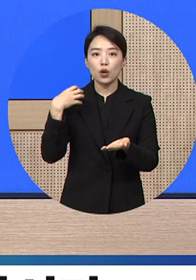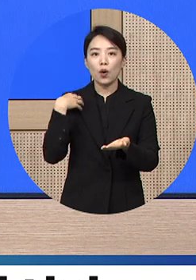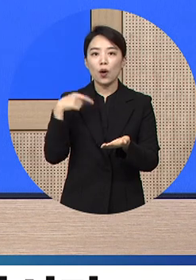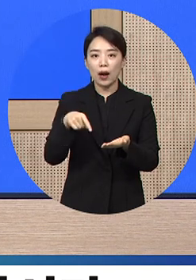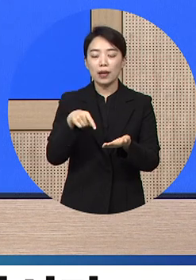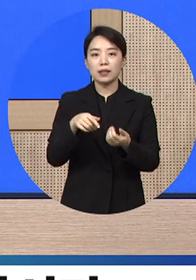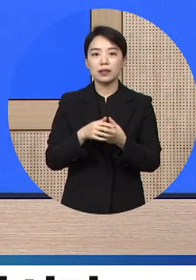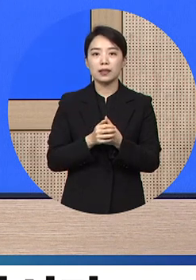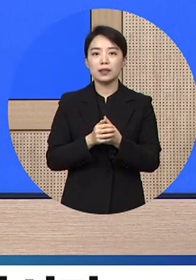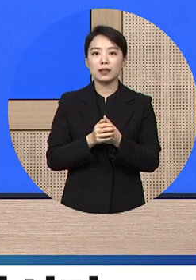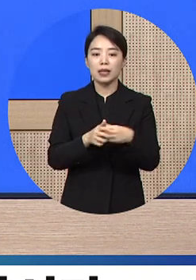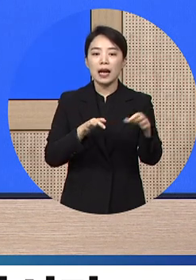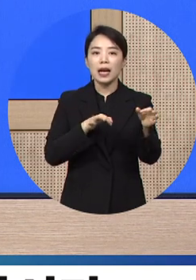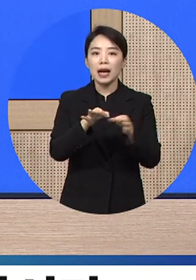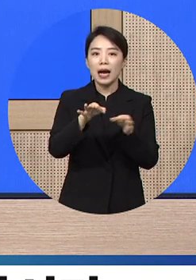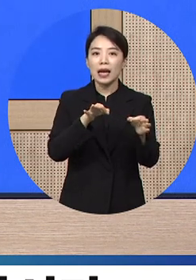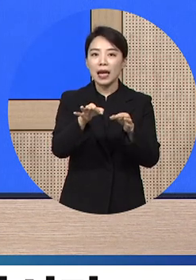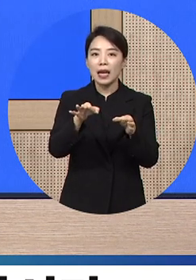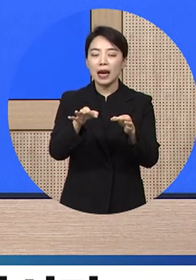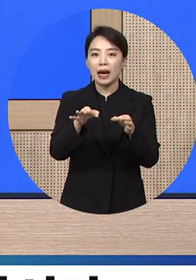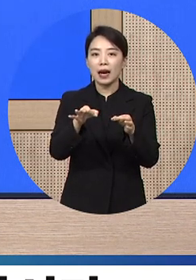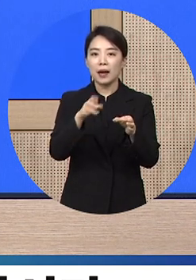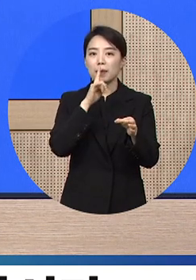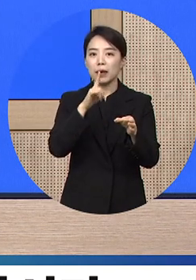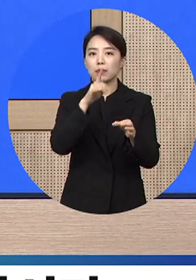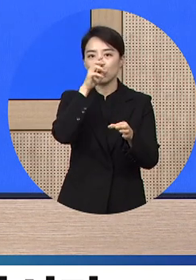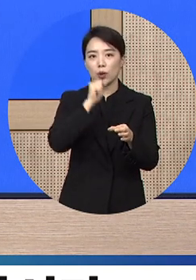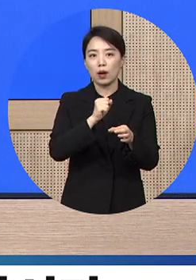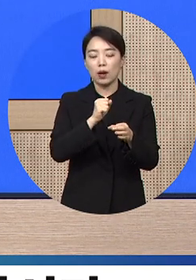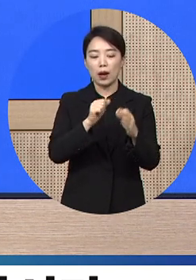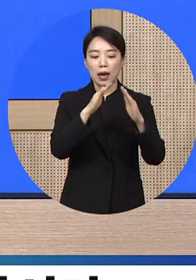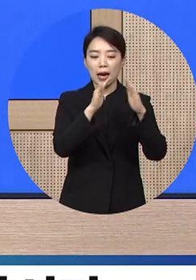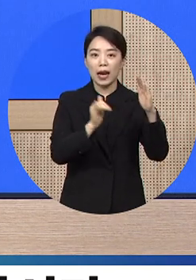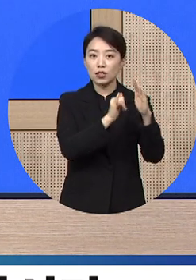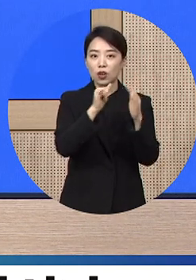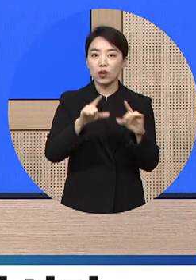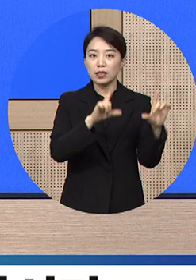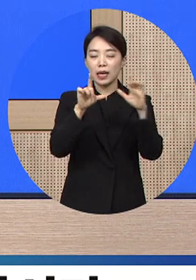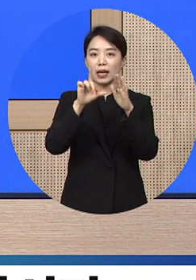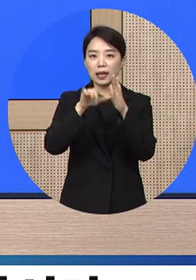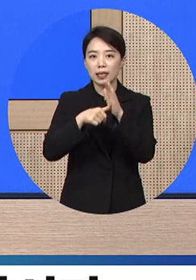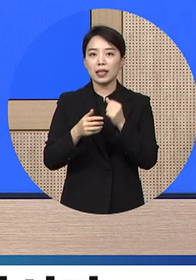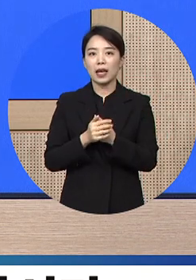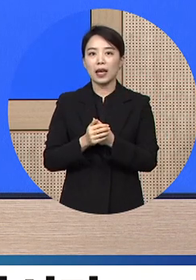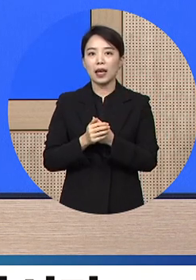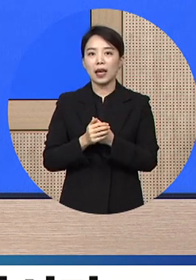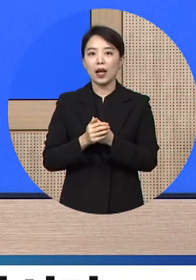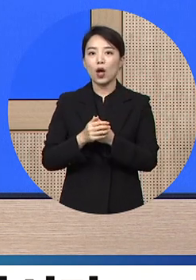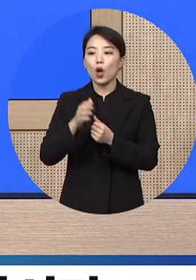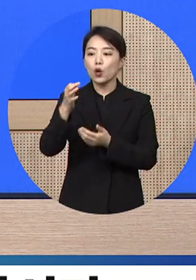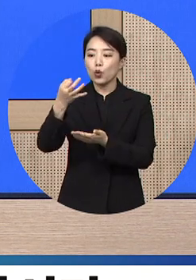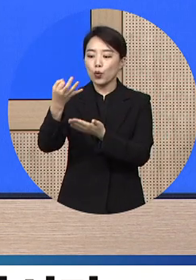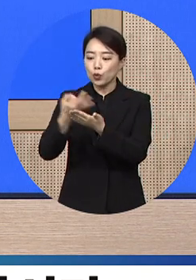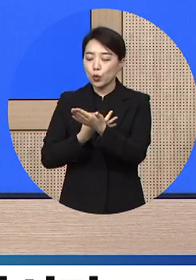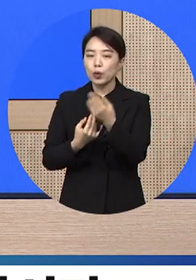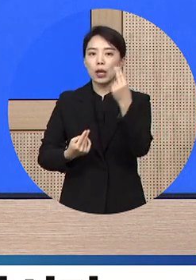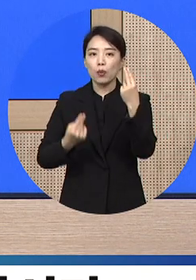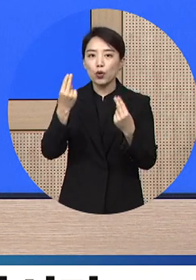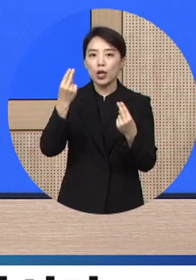가계에 비유하면은 가장 알기가 쉬운 것 같아요. 가정 살림살이에서 들어온 수입보다 돈을 더 써야 할